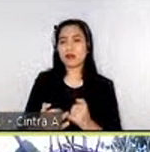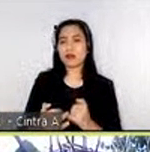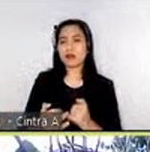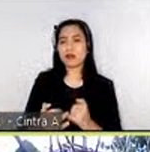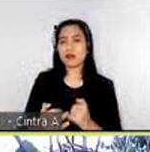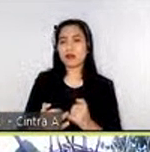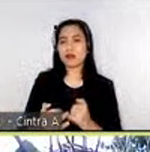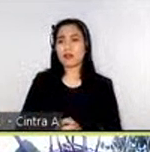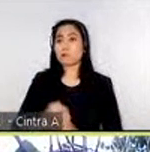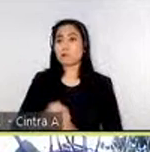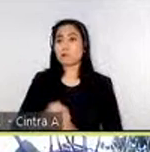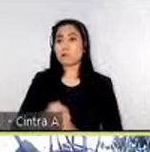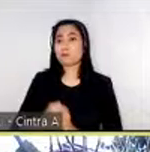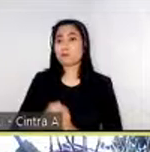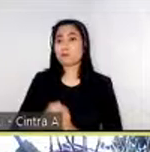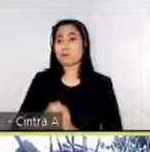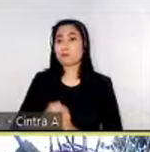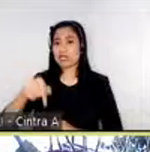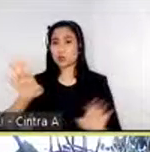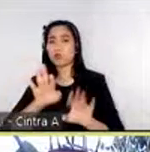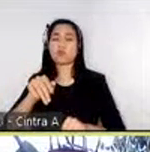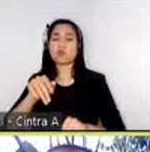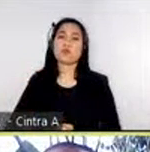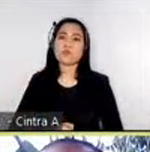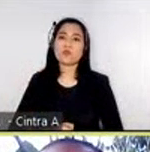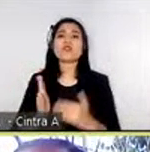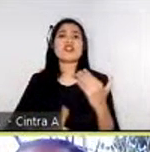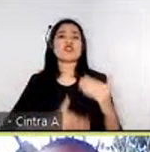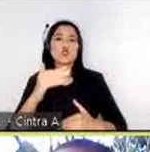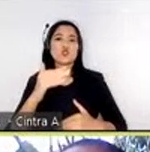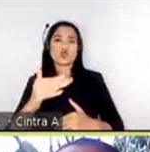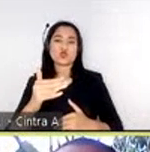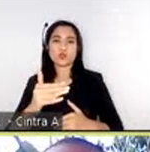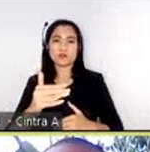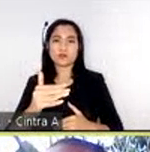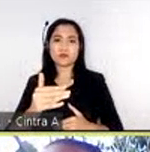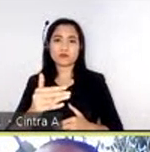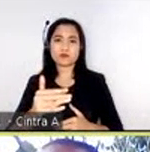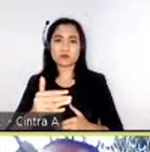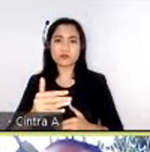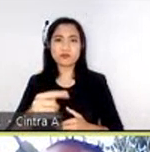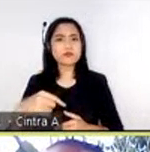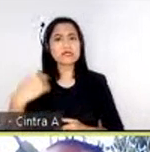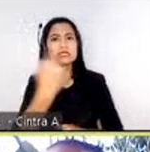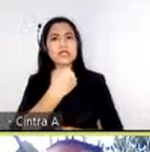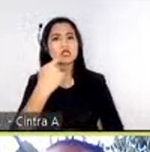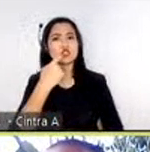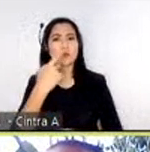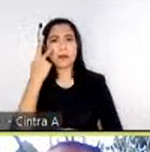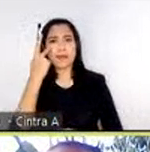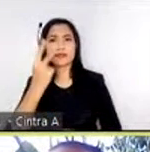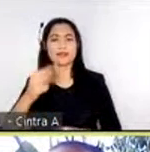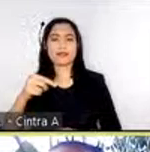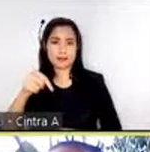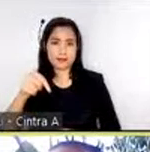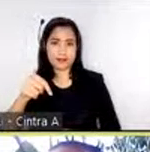ini jadi ee selanjutnya selanjutnya Jadi apa yang kita coba lihat ee selama